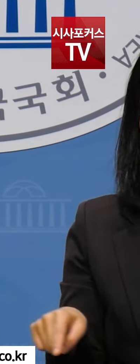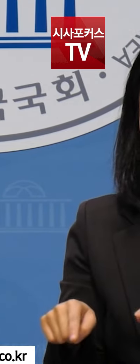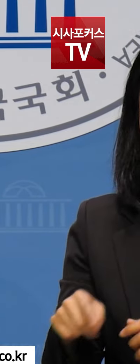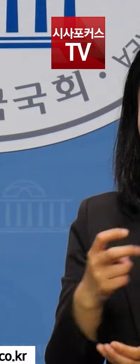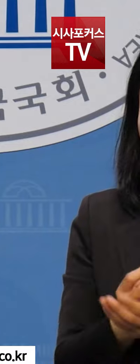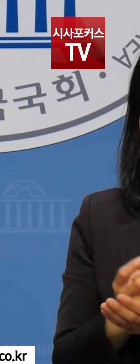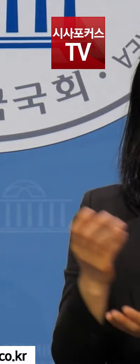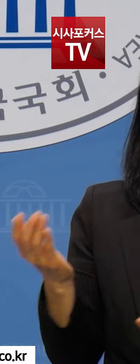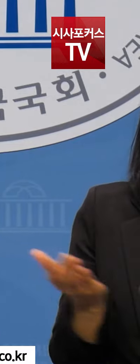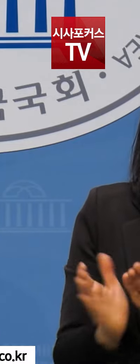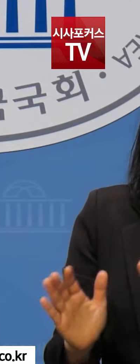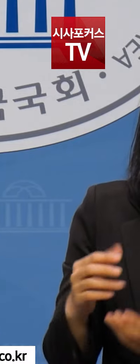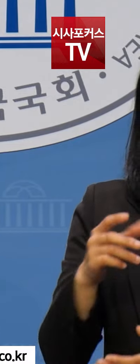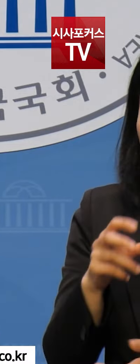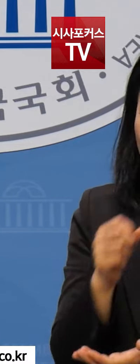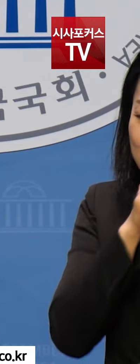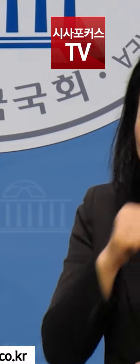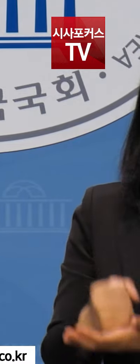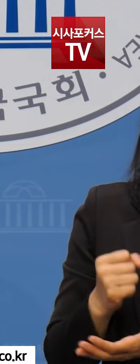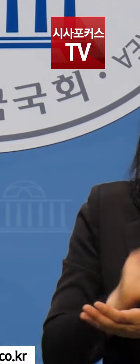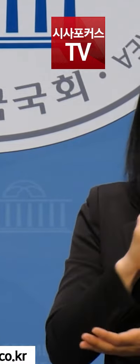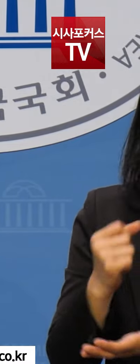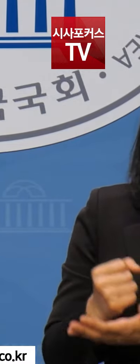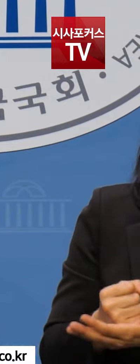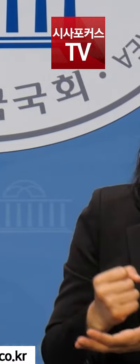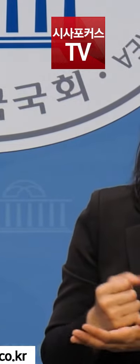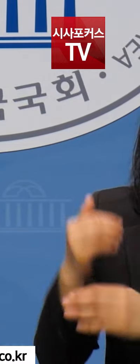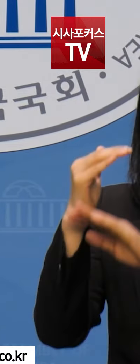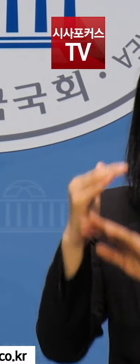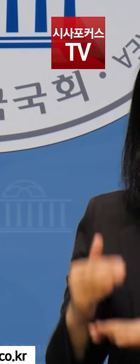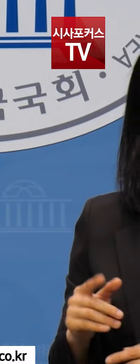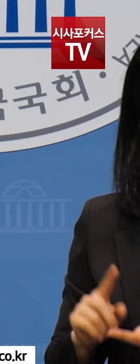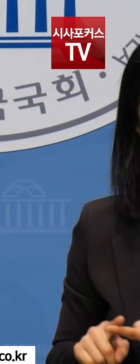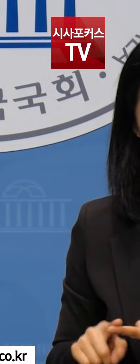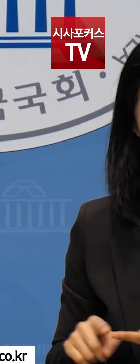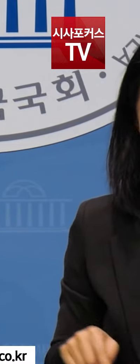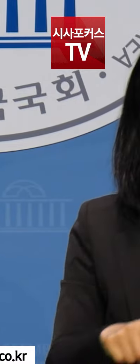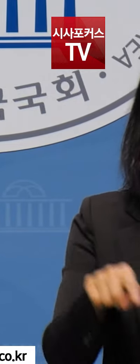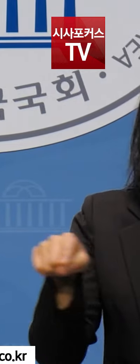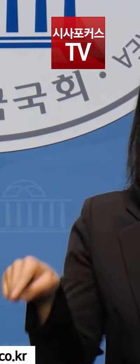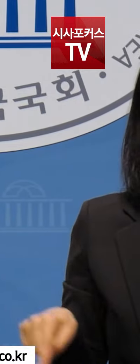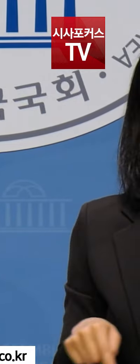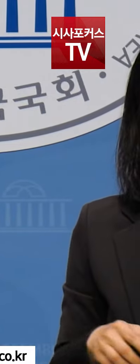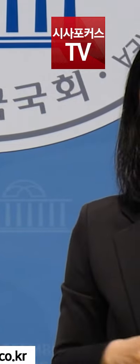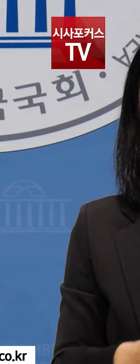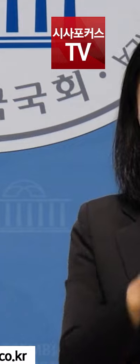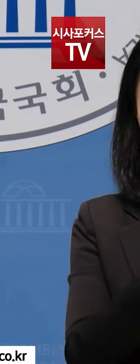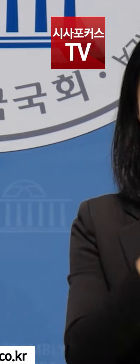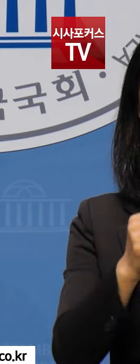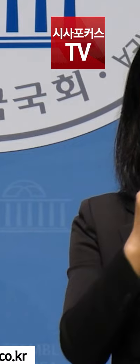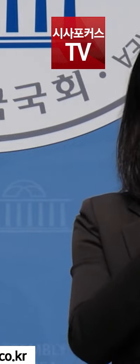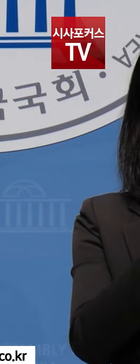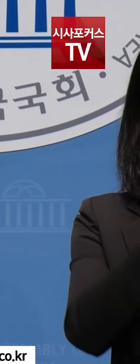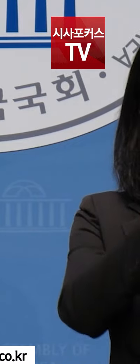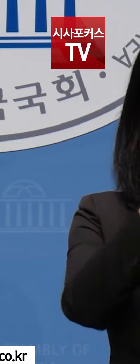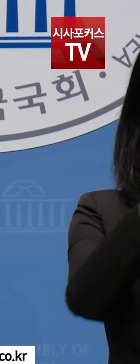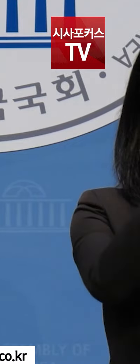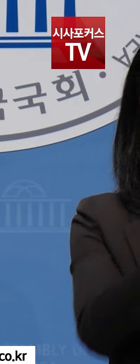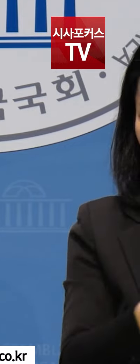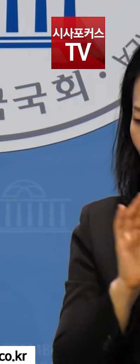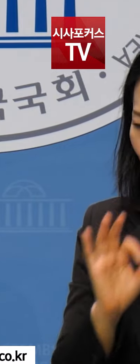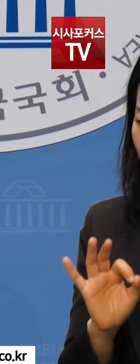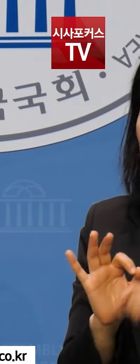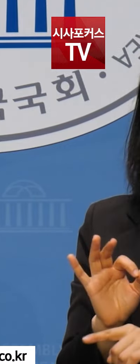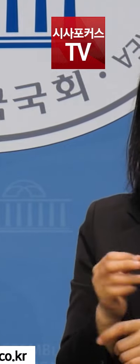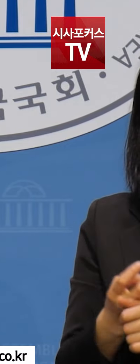것이 헌법재판소 판결로 명백히 드러난 만큼 민주당은